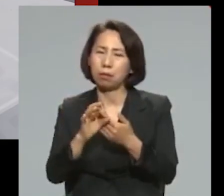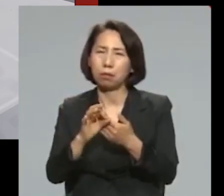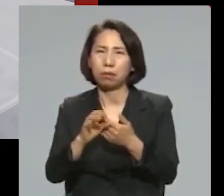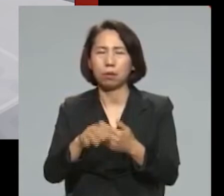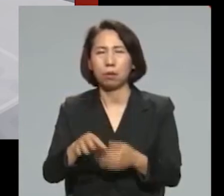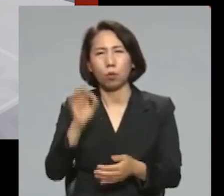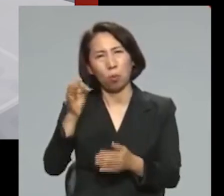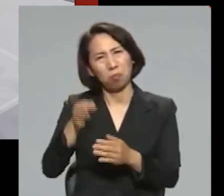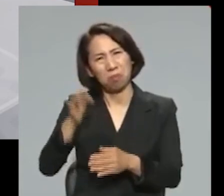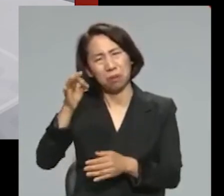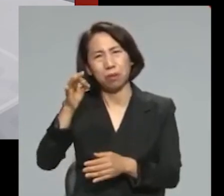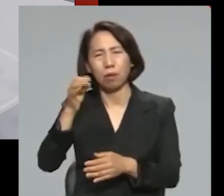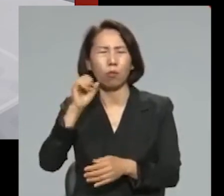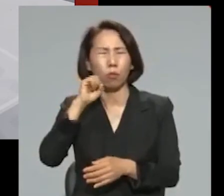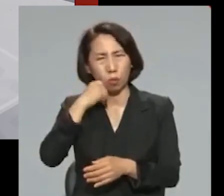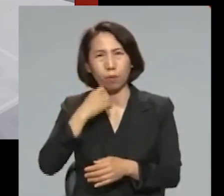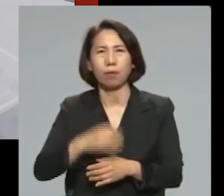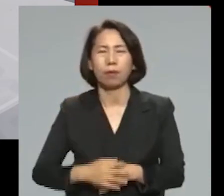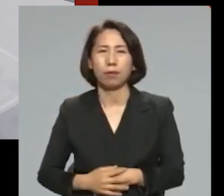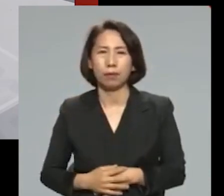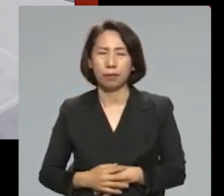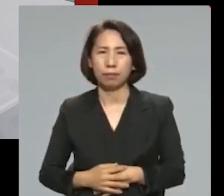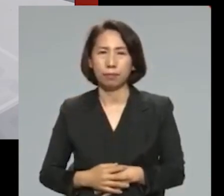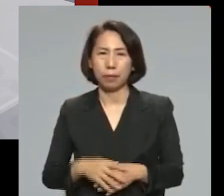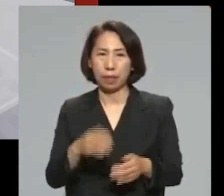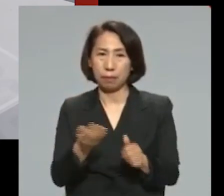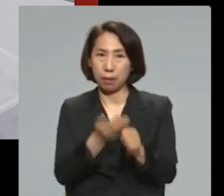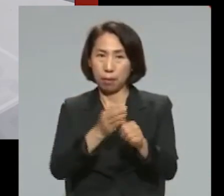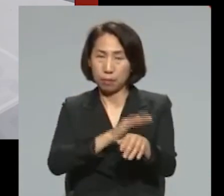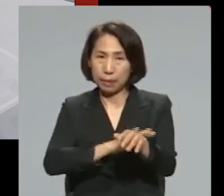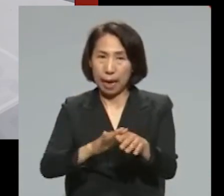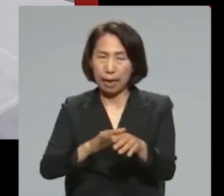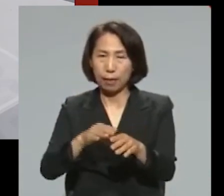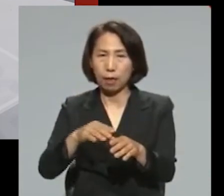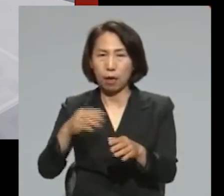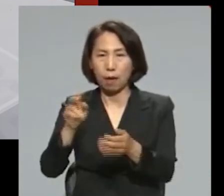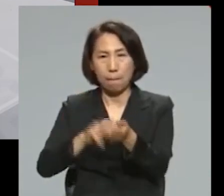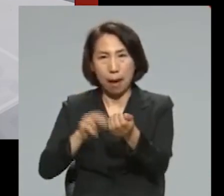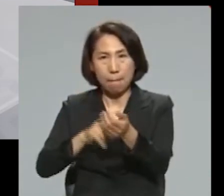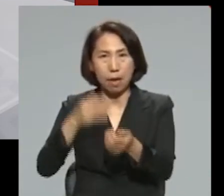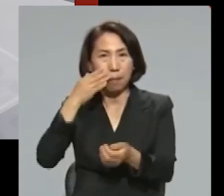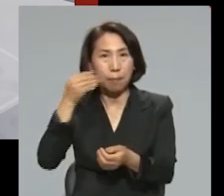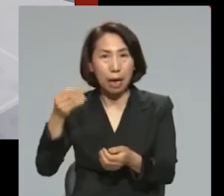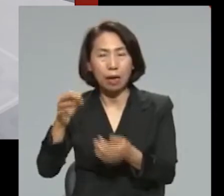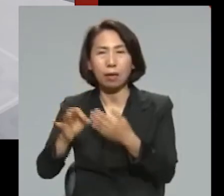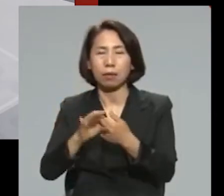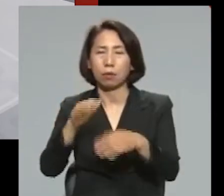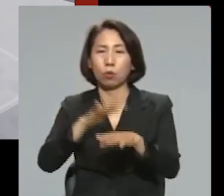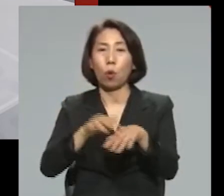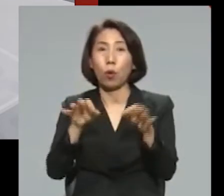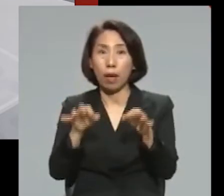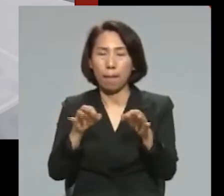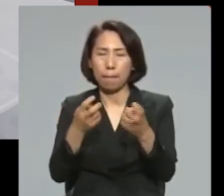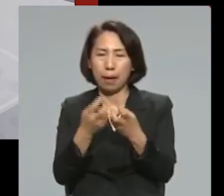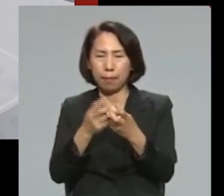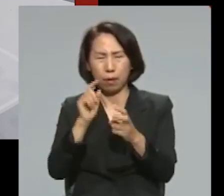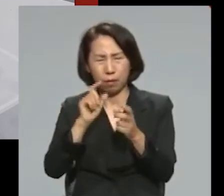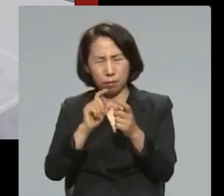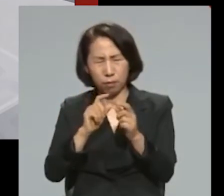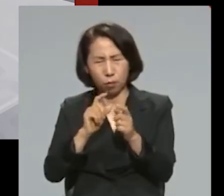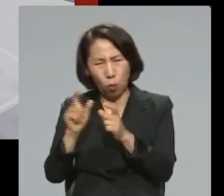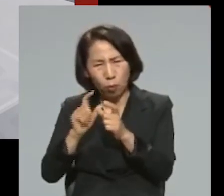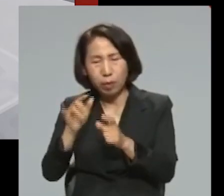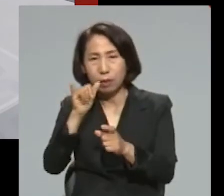수가 없습니다. 제값을 받을 수 있도록 농협에서 여러 가지 방안을 강구하고 있지만 유통 전문